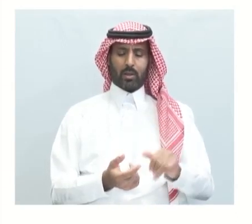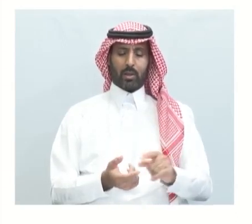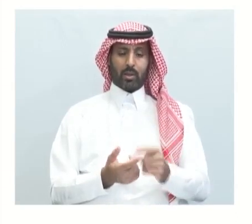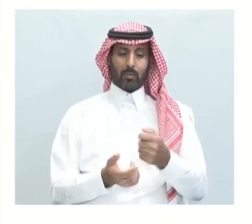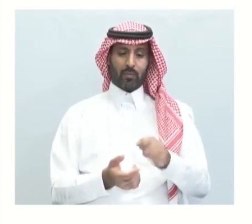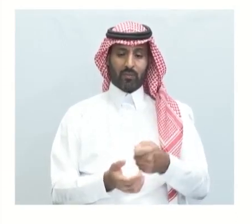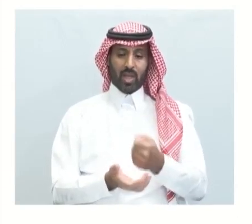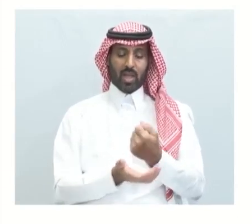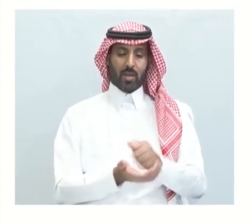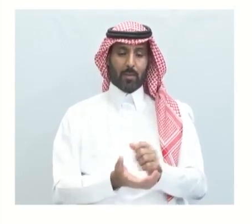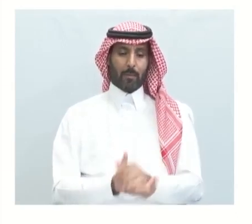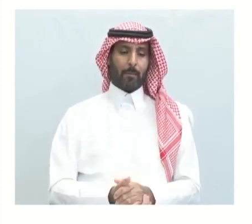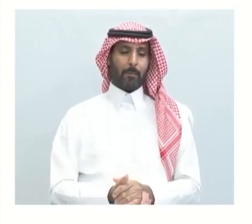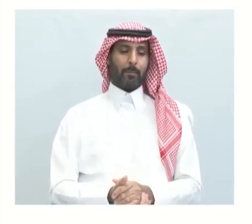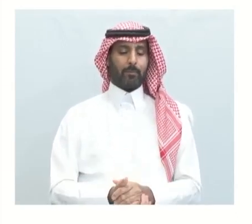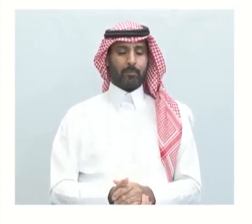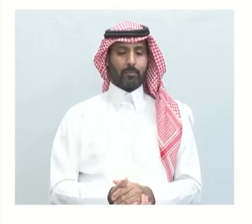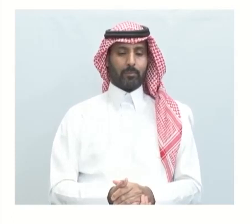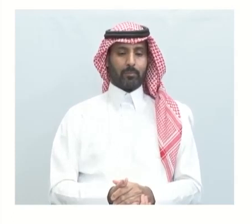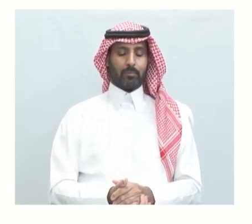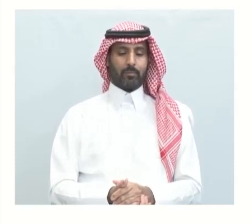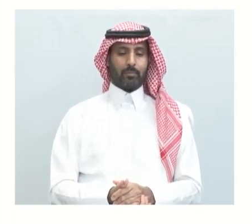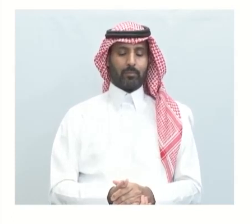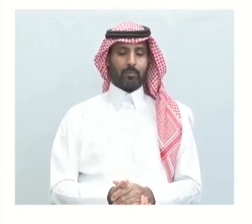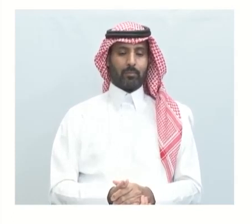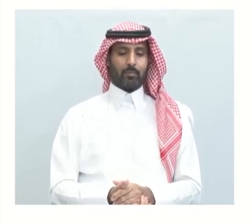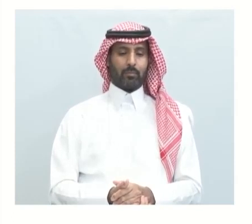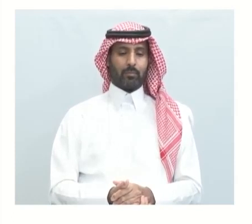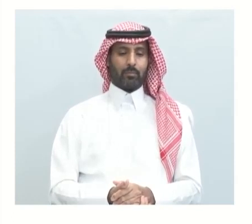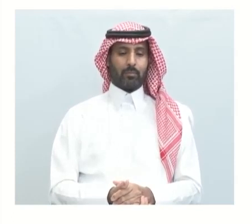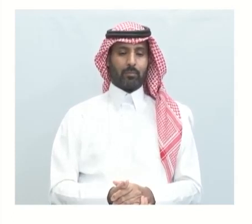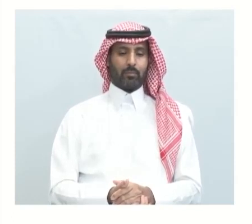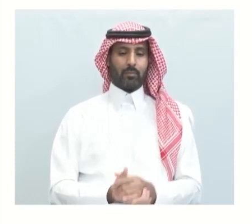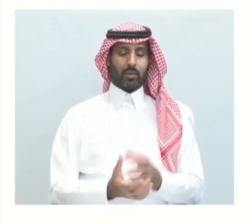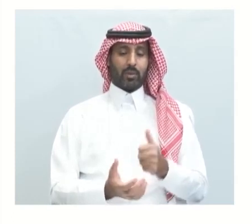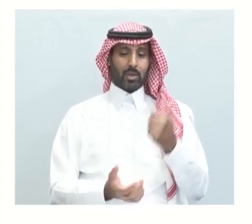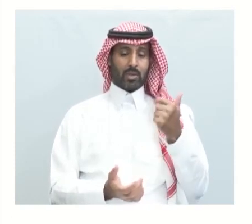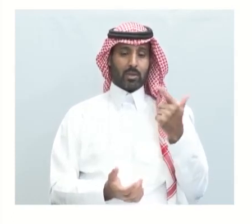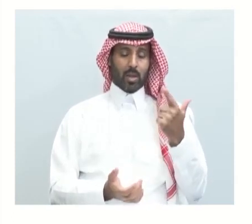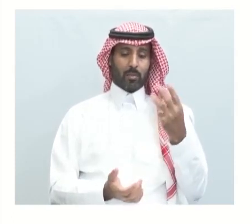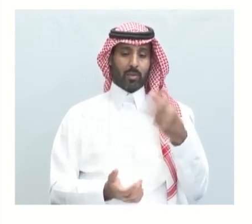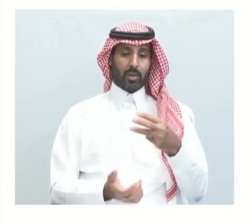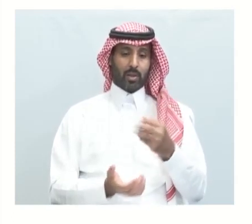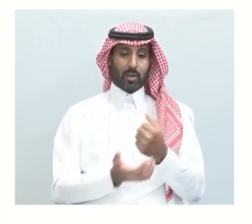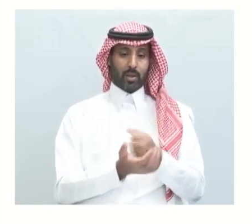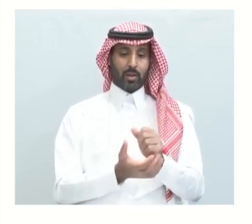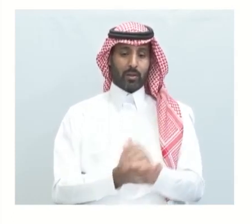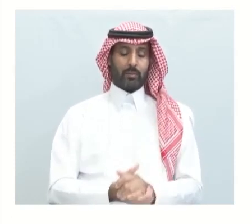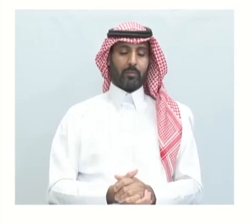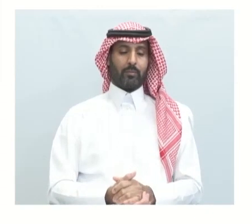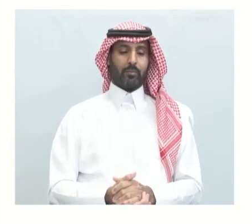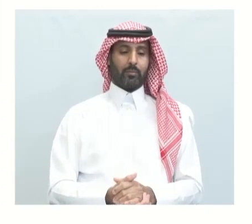او المفتاح او التي ارغب بحذفه نلاحظ الكي هنا وضع لي رقم 37 اللي هي العقده هذه انا ارغب